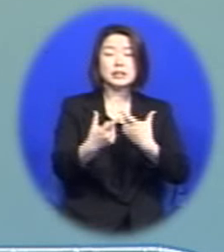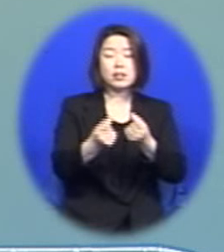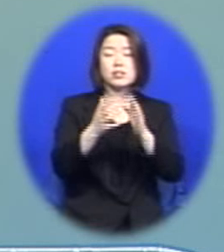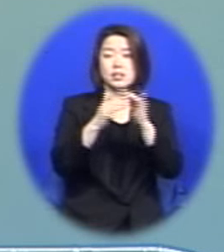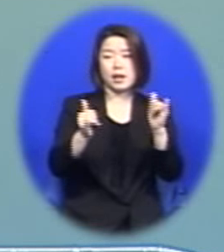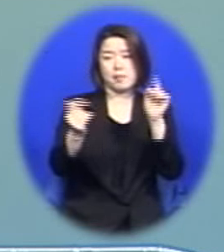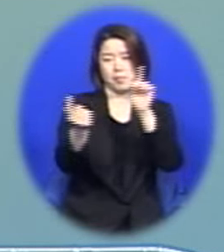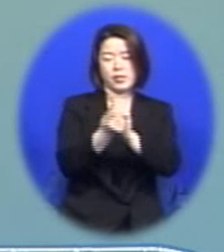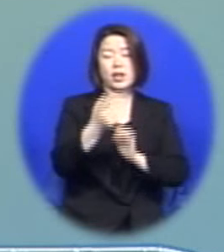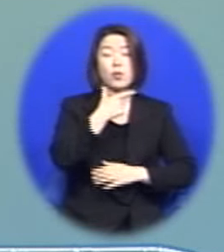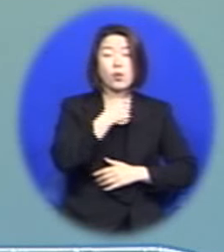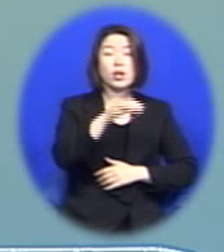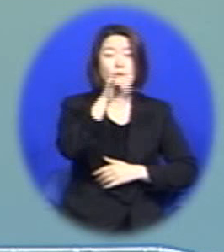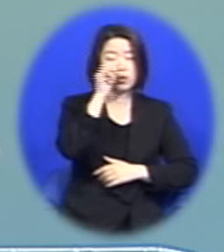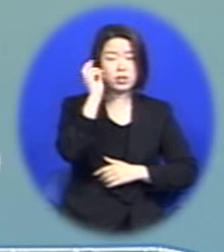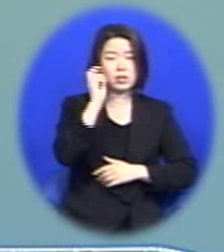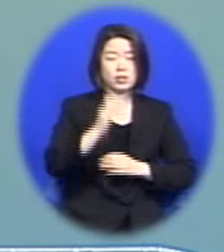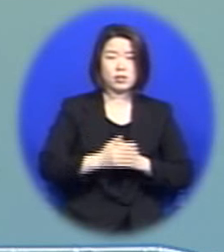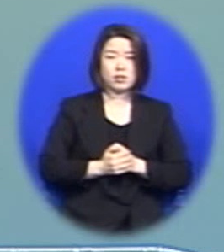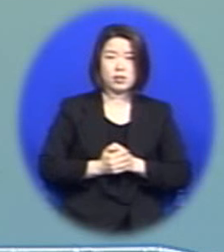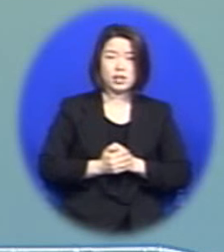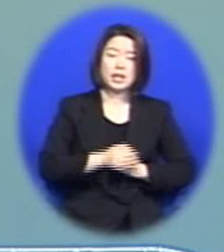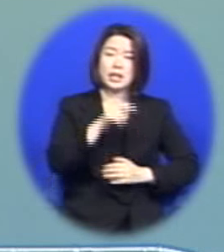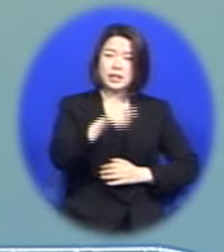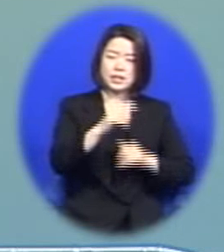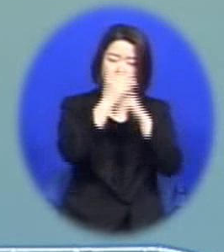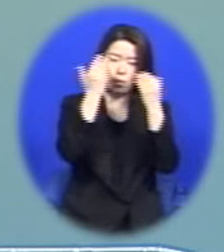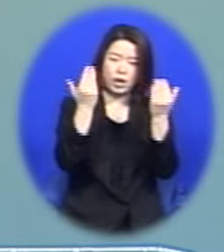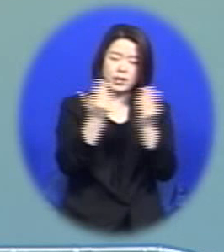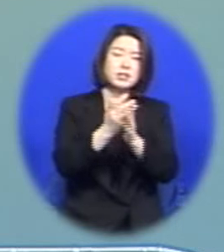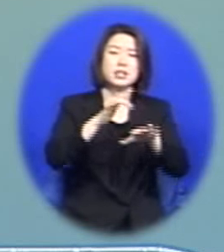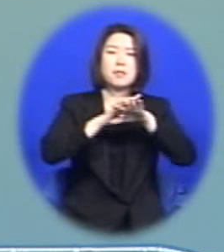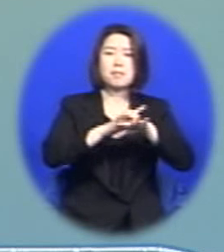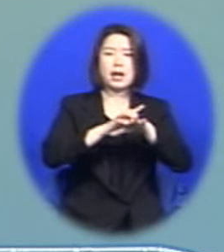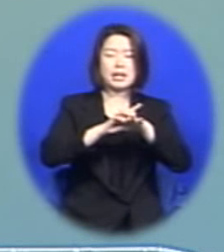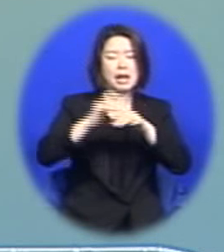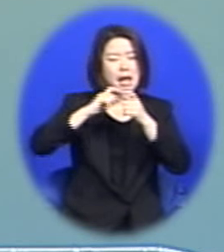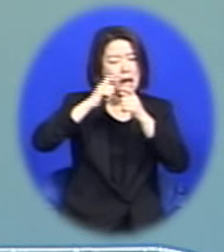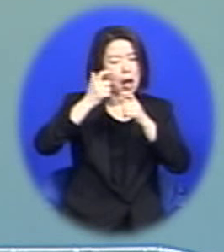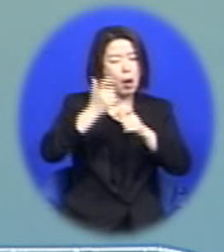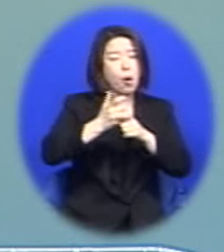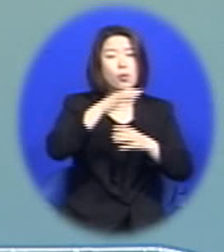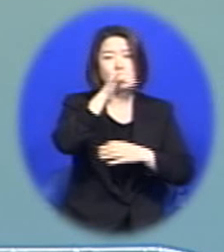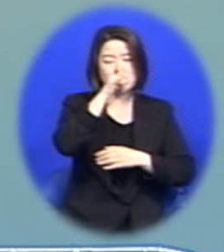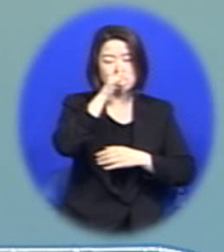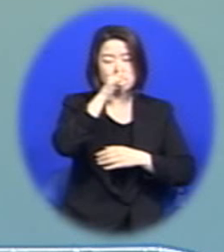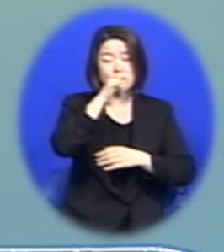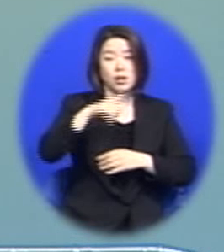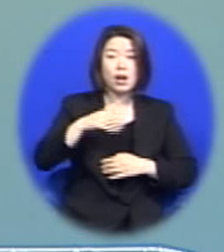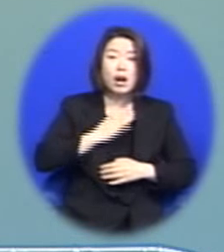겁니다 여러분 이것이 완전히 마귀에게 속고 있는 건조 모르십니까